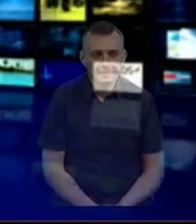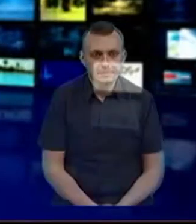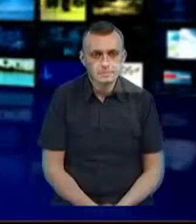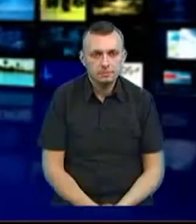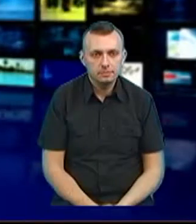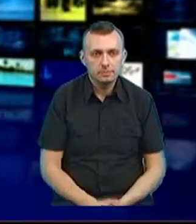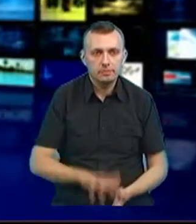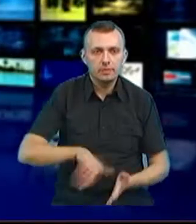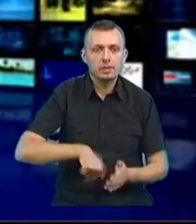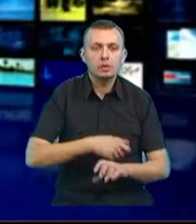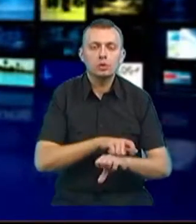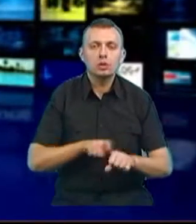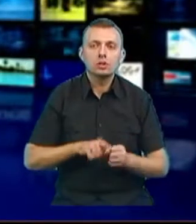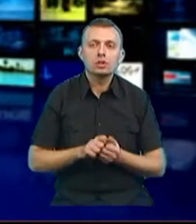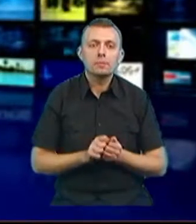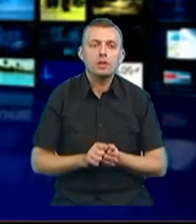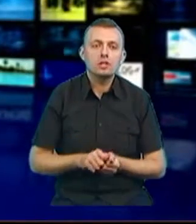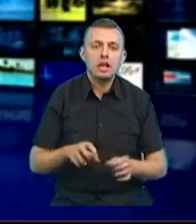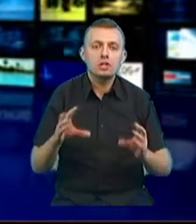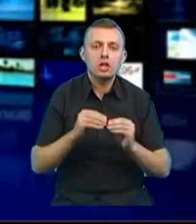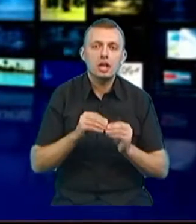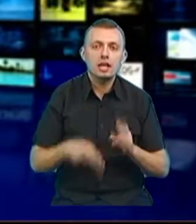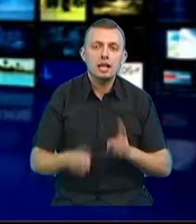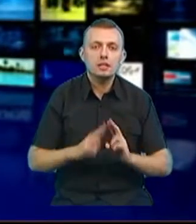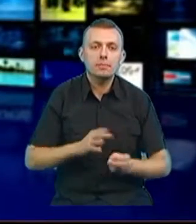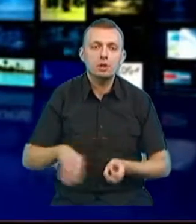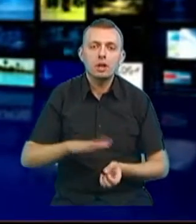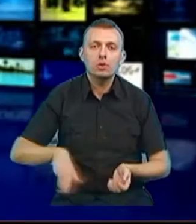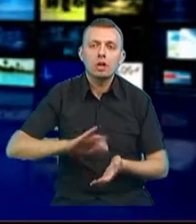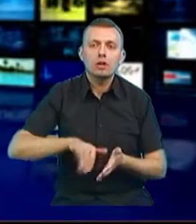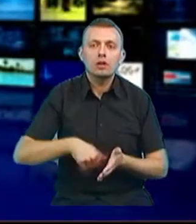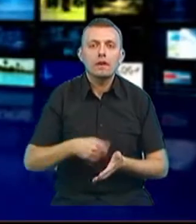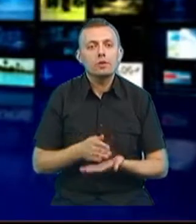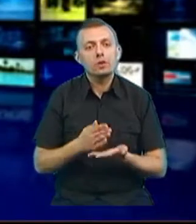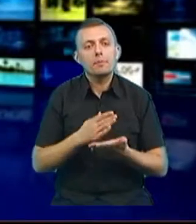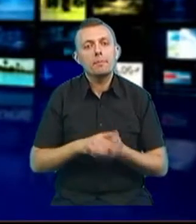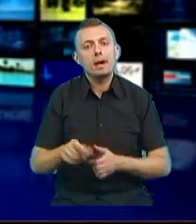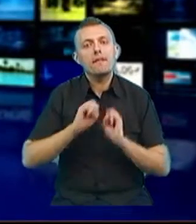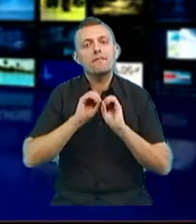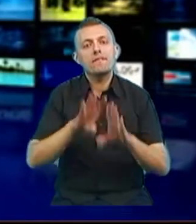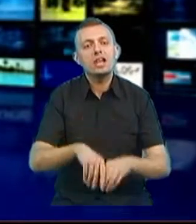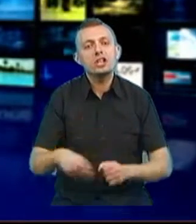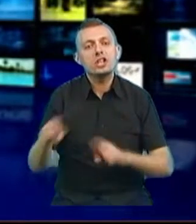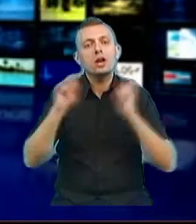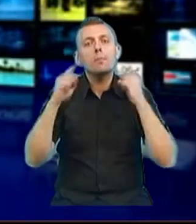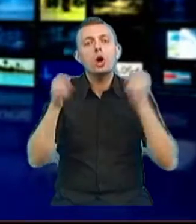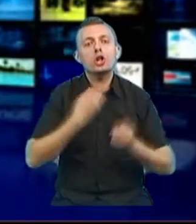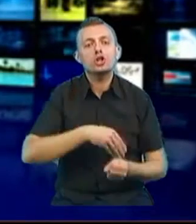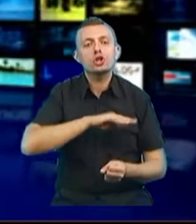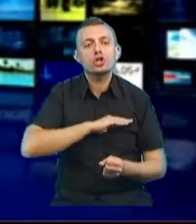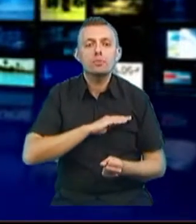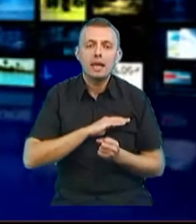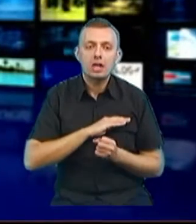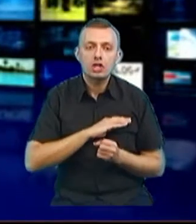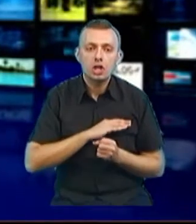Kutnowscy policjanci pod nadzorem prokuratury rejonowej w Kutnie wyjaśniają okoliczności śmierci 58-letniego mieszkańca Kutna, znalezionego